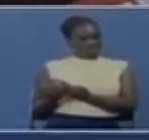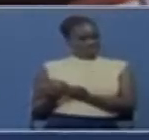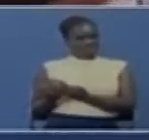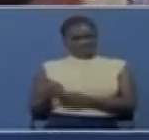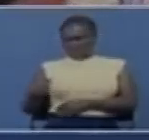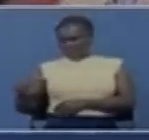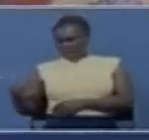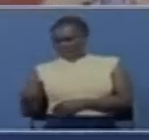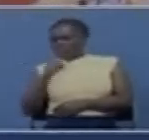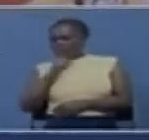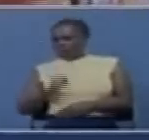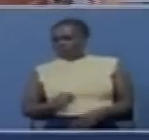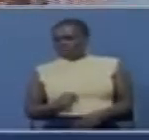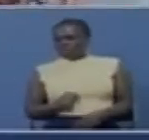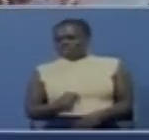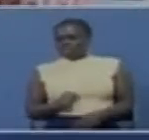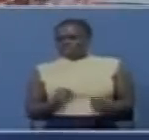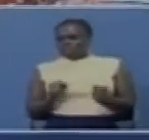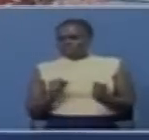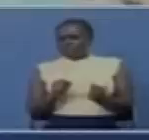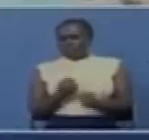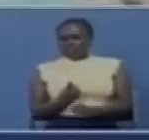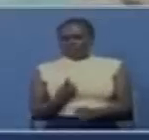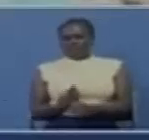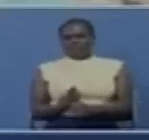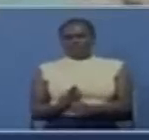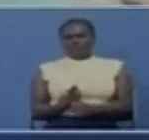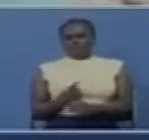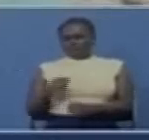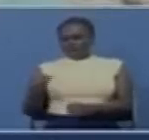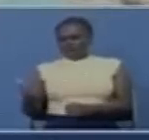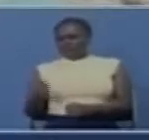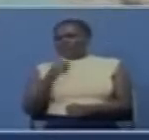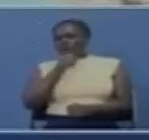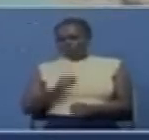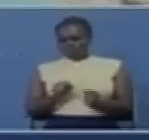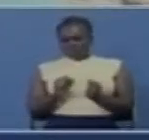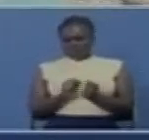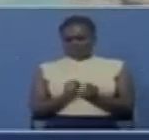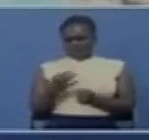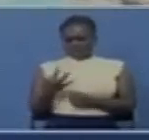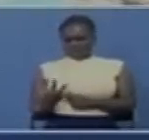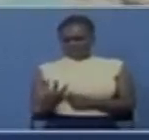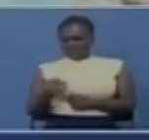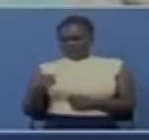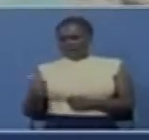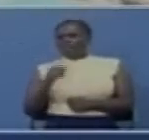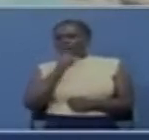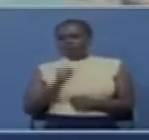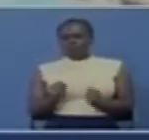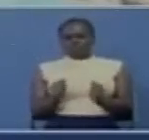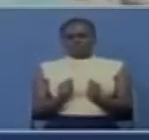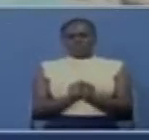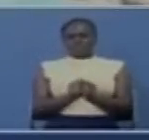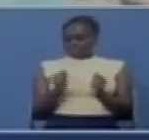Mwingine ni wa miaka 11, mwingine ni wa miaka 13, na mwingine ni wa miaka 10. Huyo